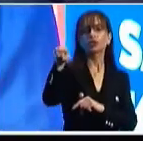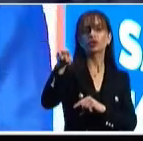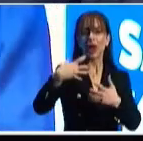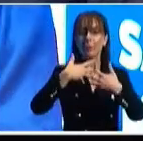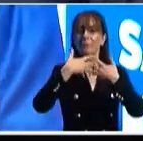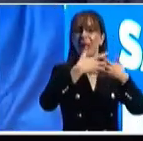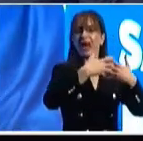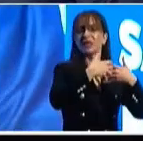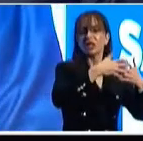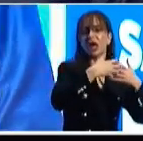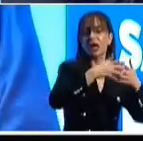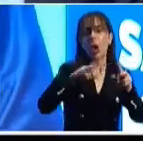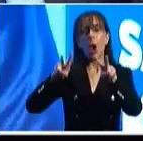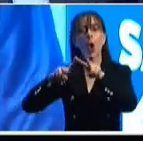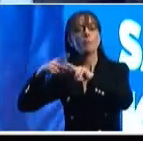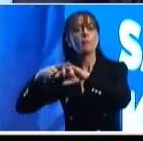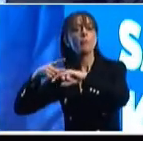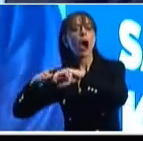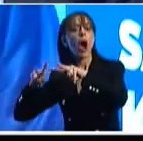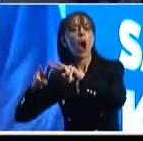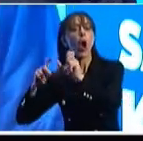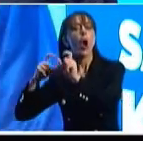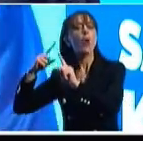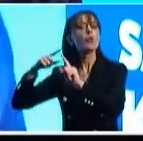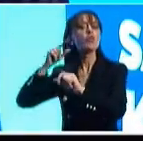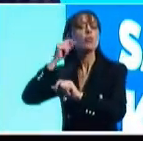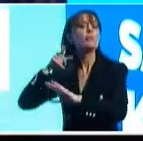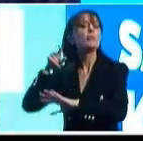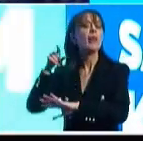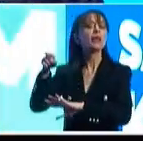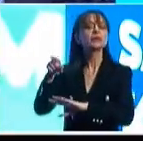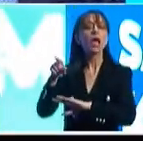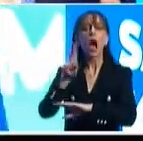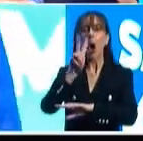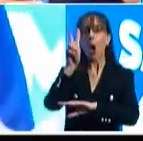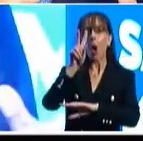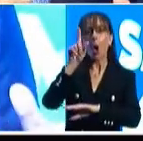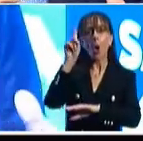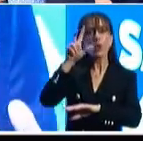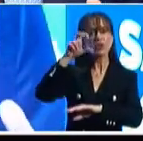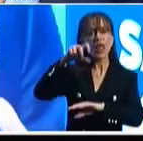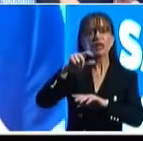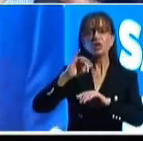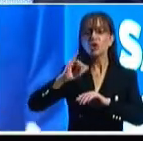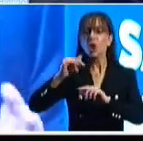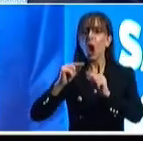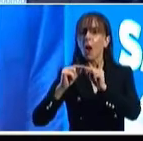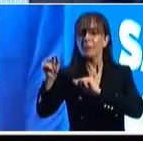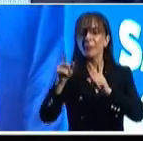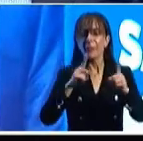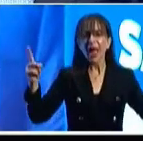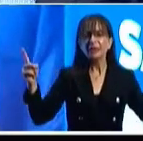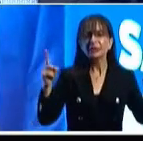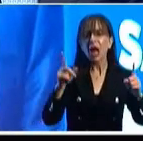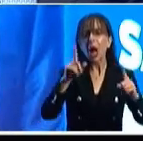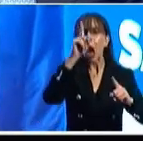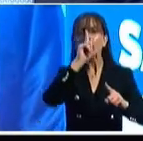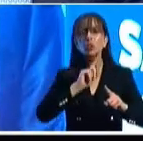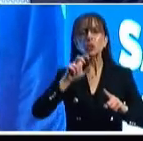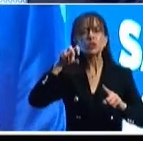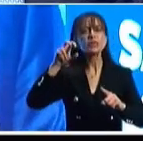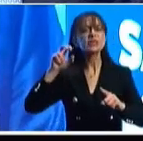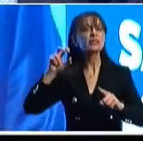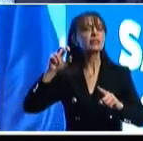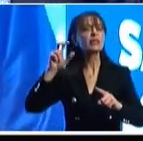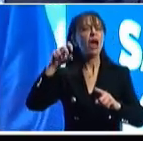Mecidiyeköy Mahmut Bey 18 kilometrelik hattın burada sadece 180 metre bu hatta